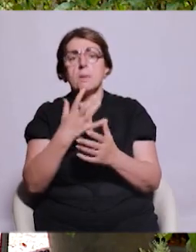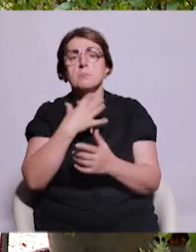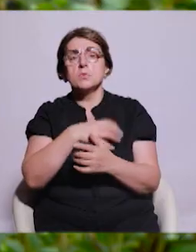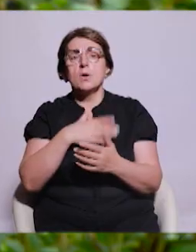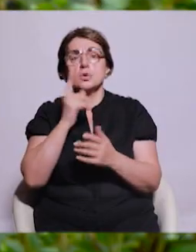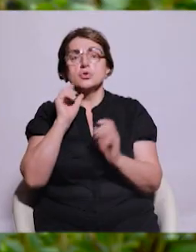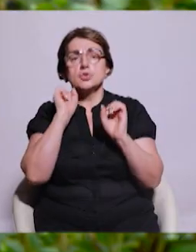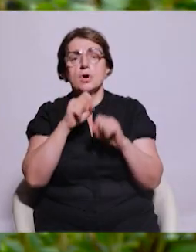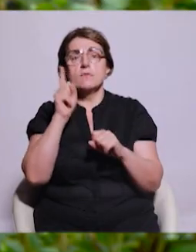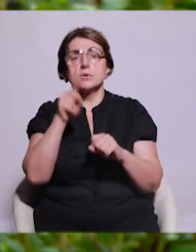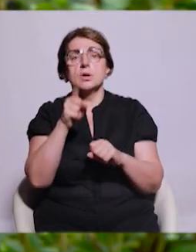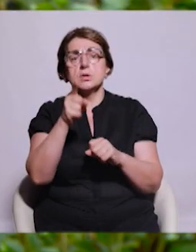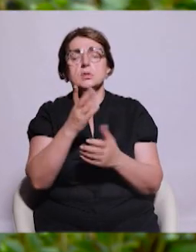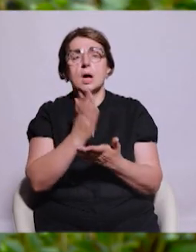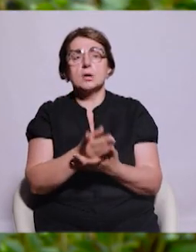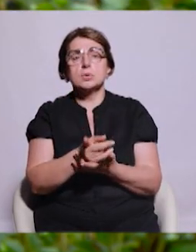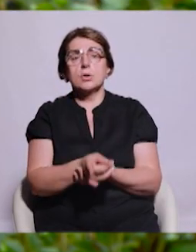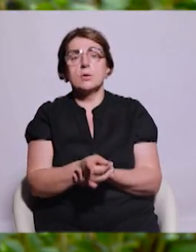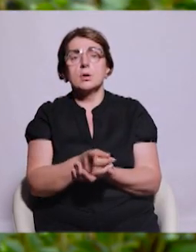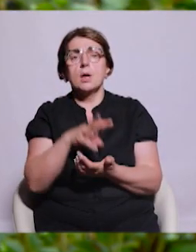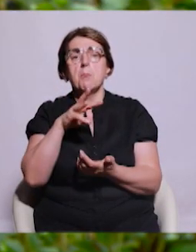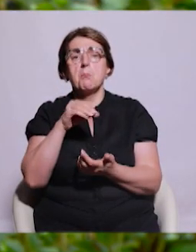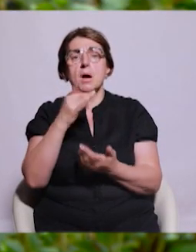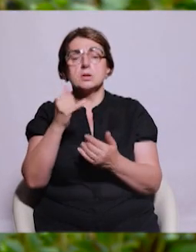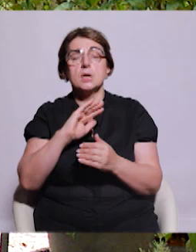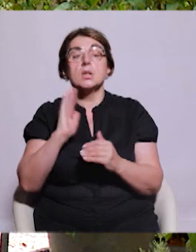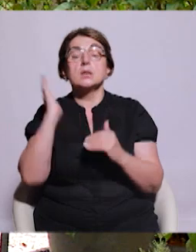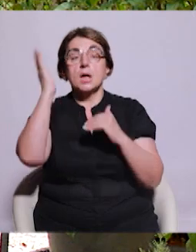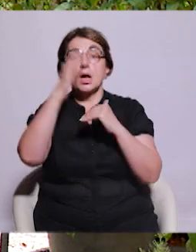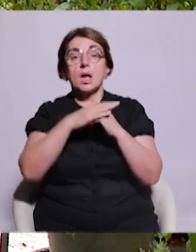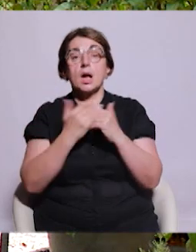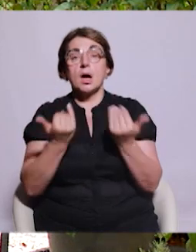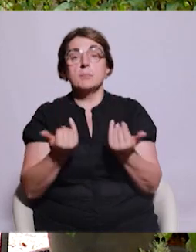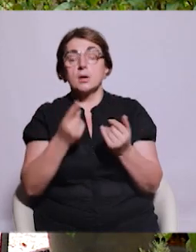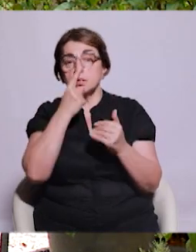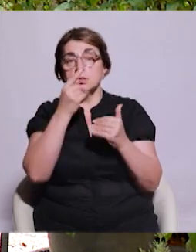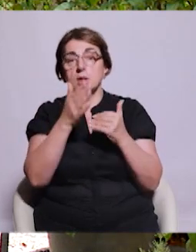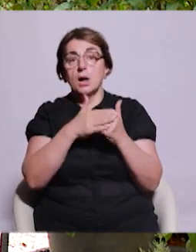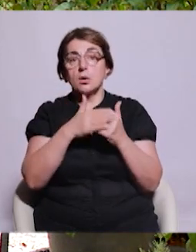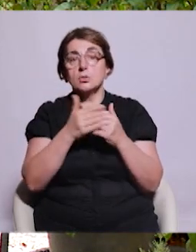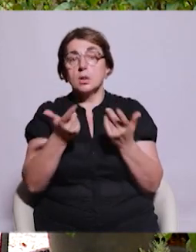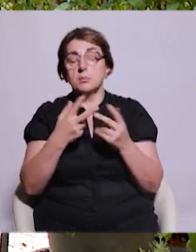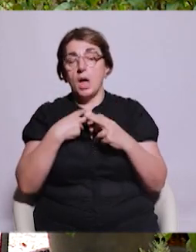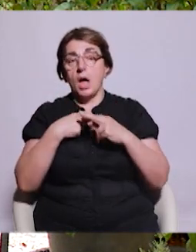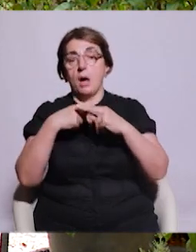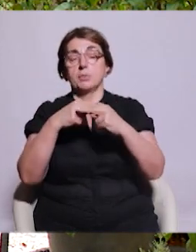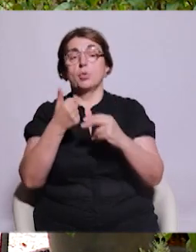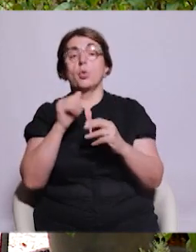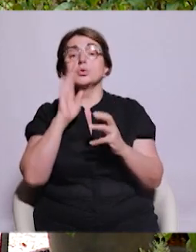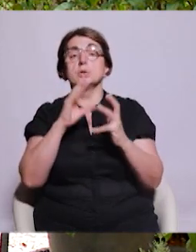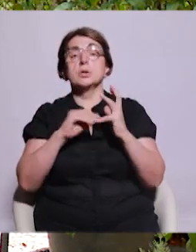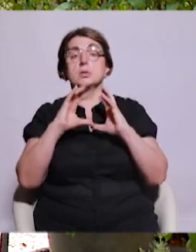რაც მის შესახებ შეიძლება ჩვენ ვიცოდეთ, არის ის, რომ მარსის დღეღამე დაახლოებით იმდენივეა, რამდენიც ჩვენთან